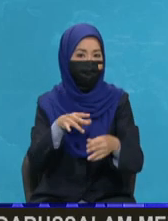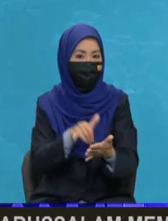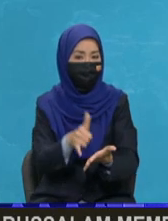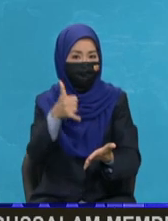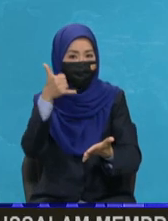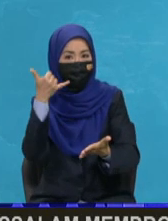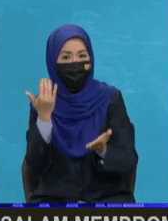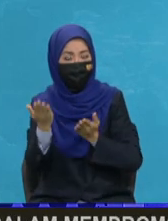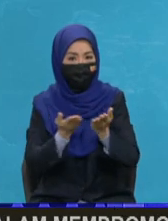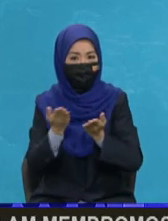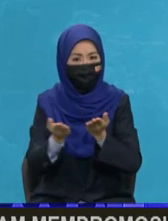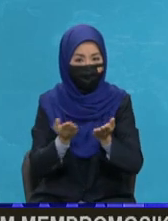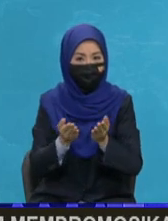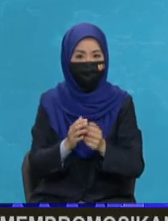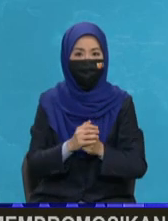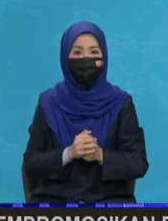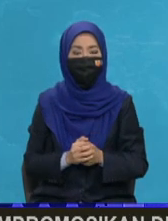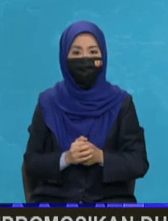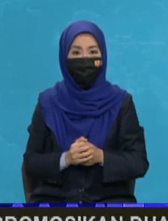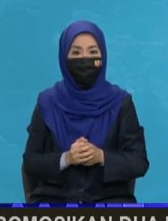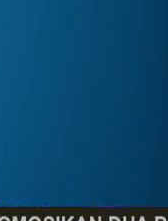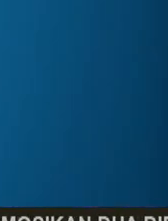ke primatan berkenaan